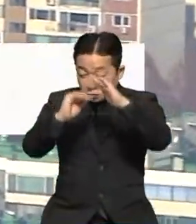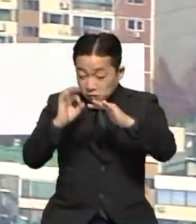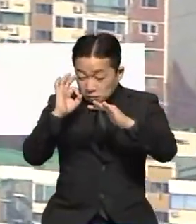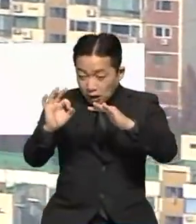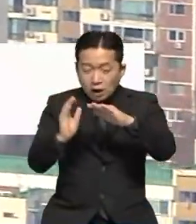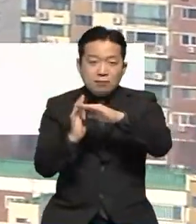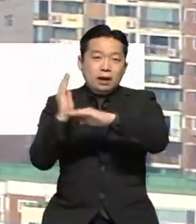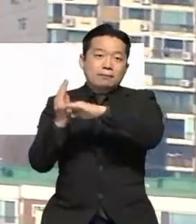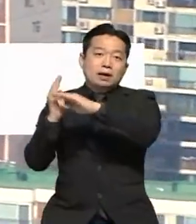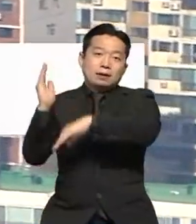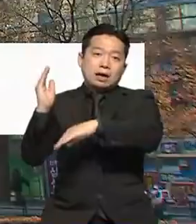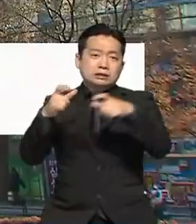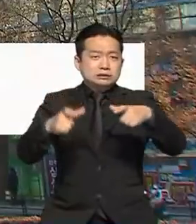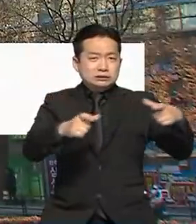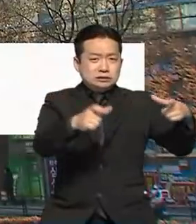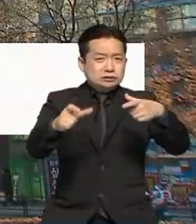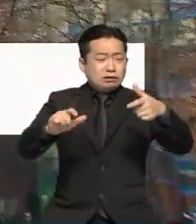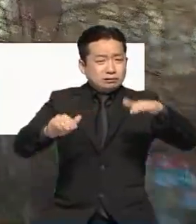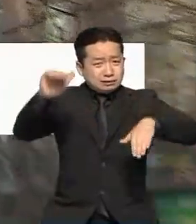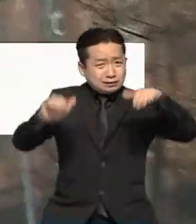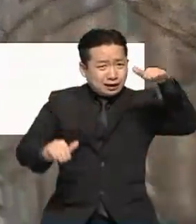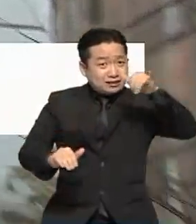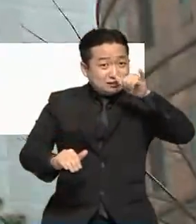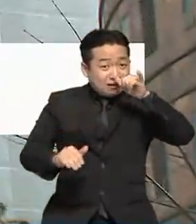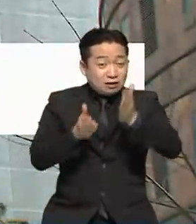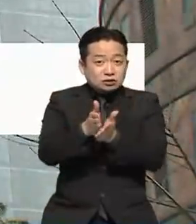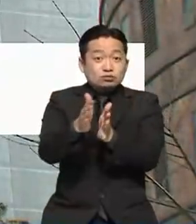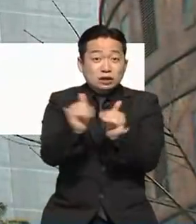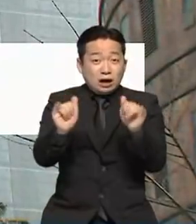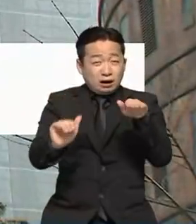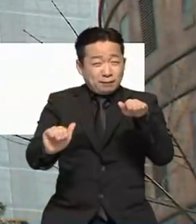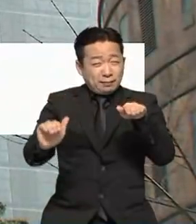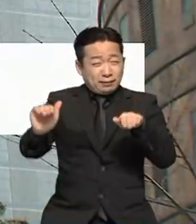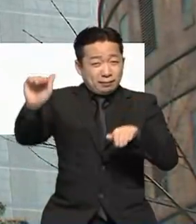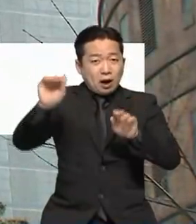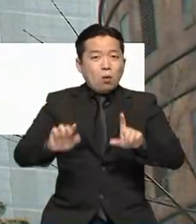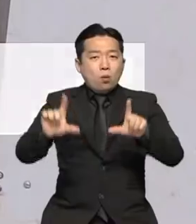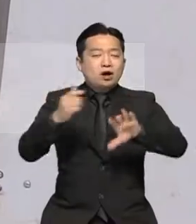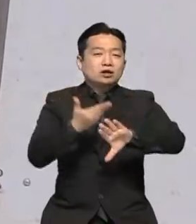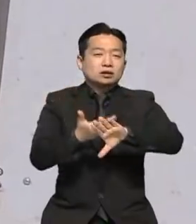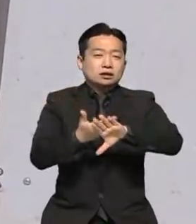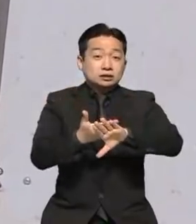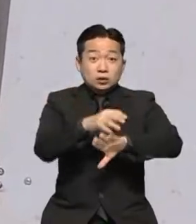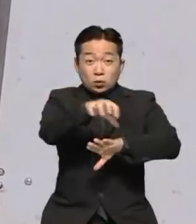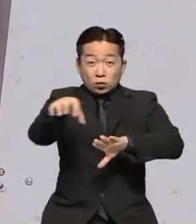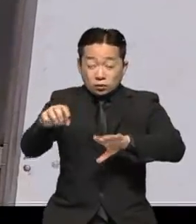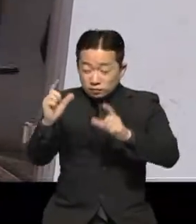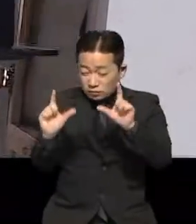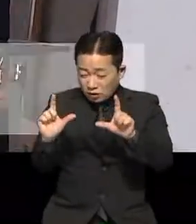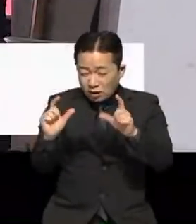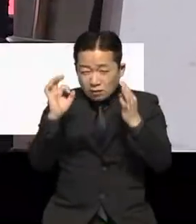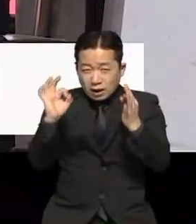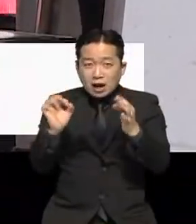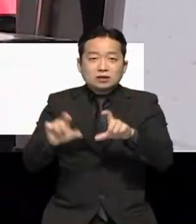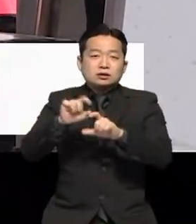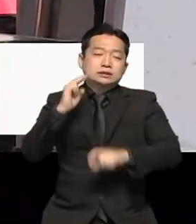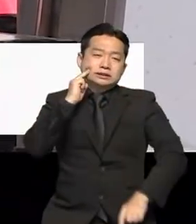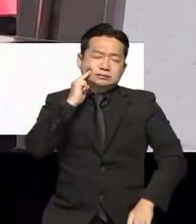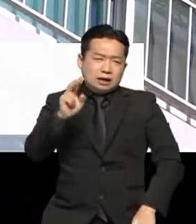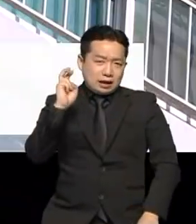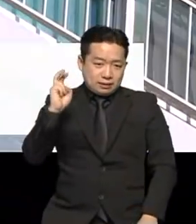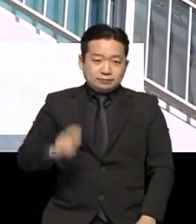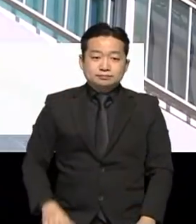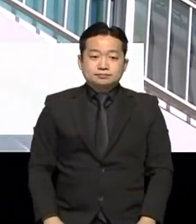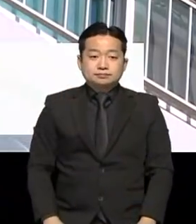이렇게 지역마다 차이가 큰데 전문가들은 이런 양극화가 올해 더 심해질 걸로 봤습니다. 비강남권